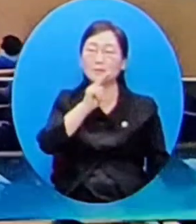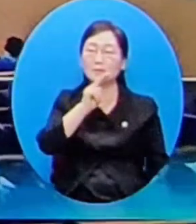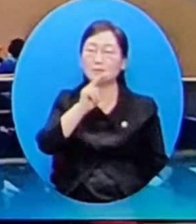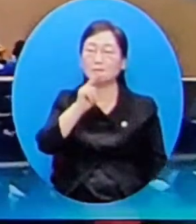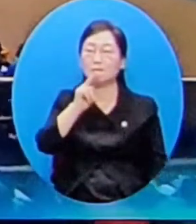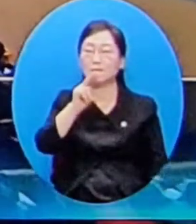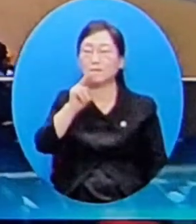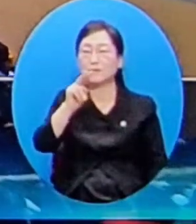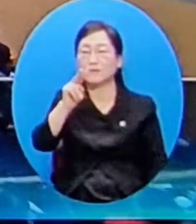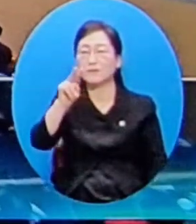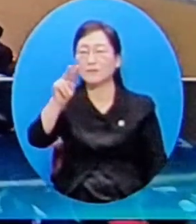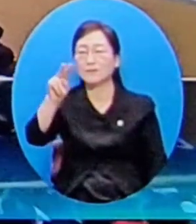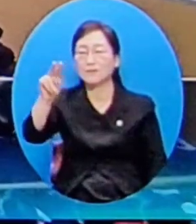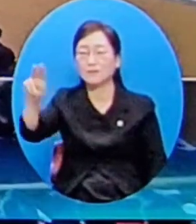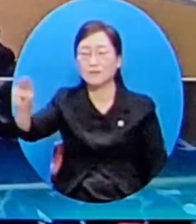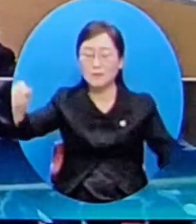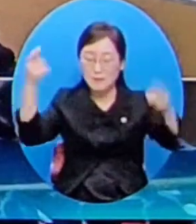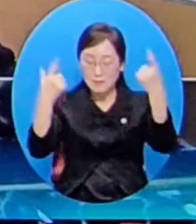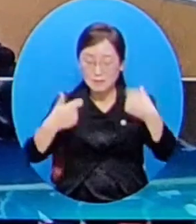아버지여